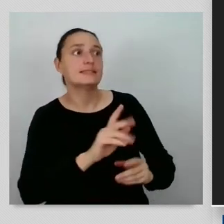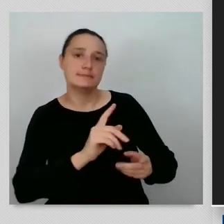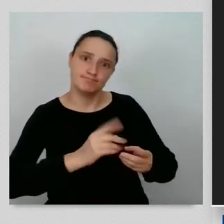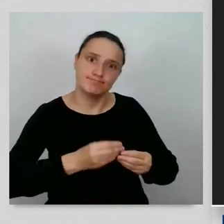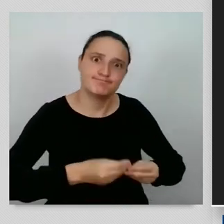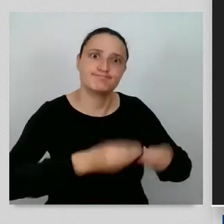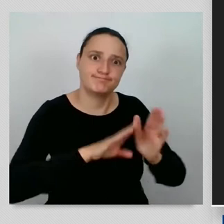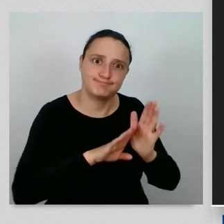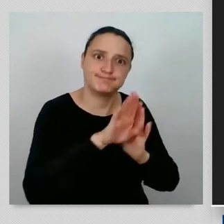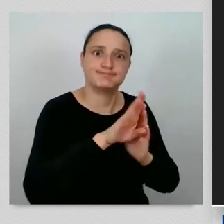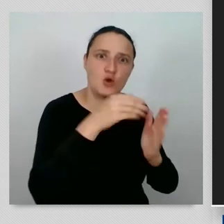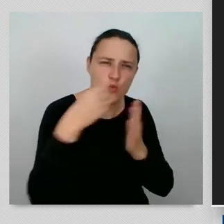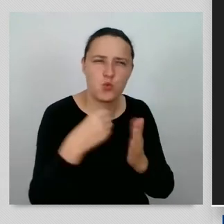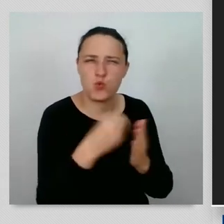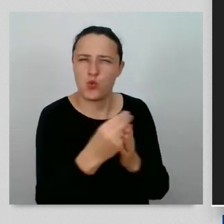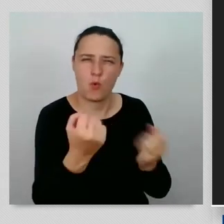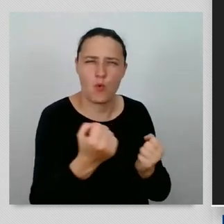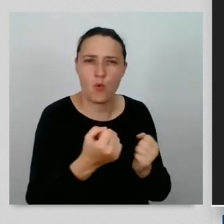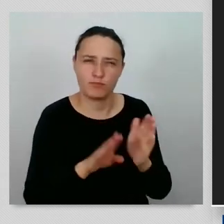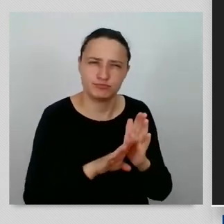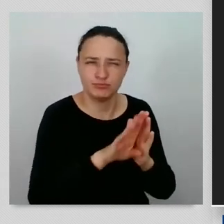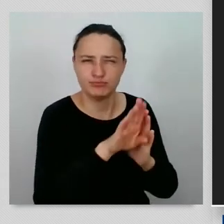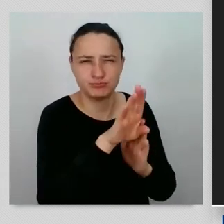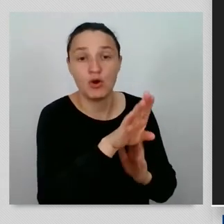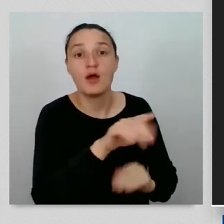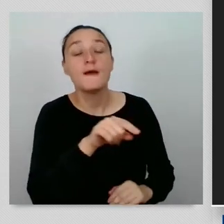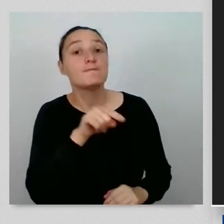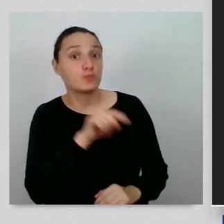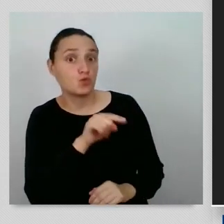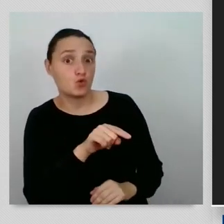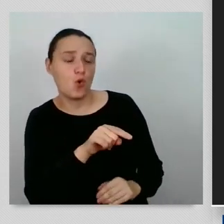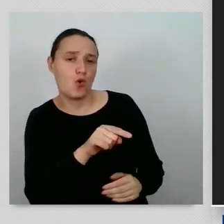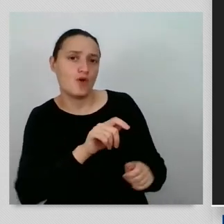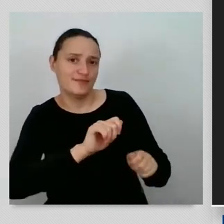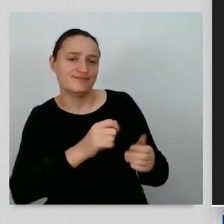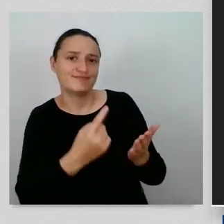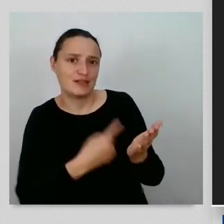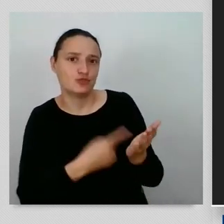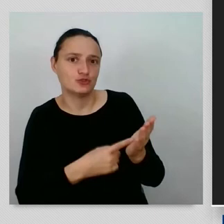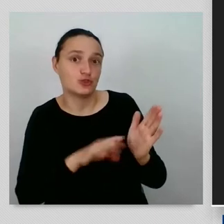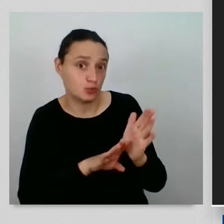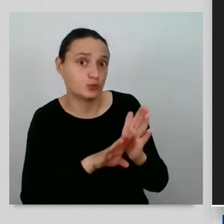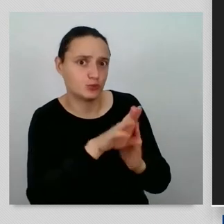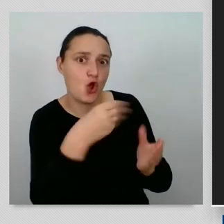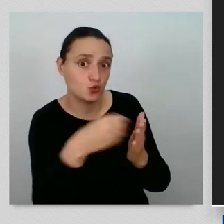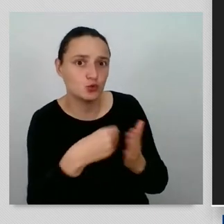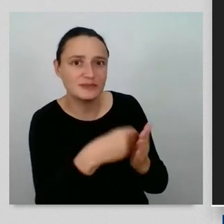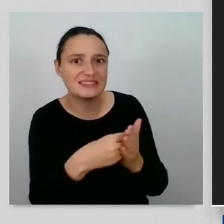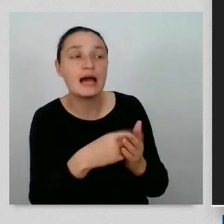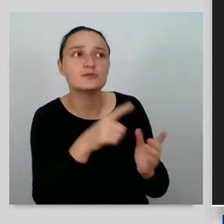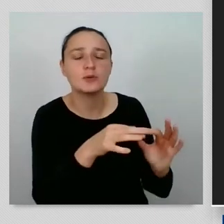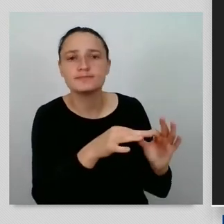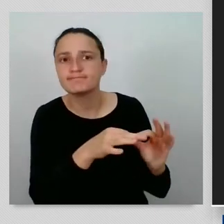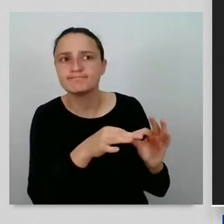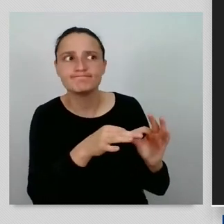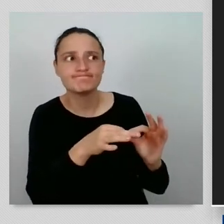punktu, które mówi o tym, że no jeżeli mamy mierzyć wzrost, no to on najczęściej jest mierzony wzrostem konsumpcji, no mają się znowu